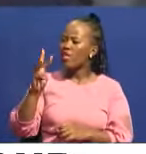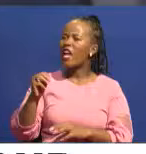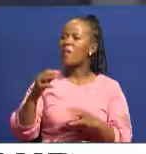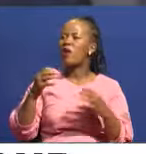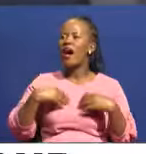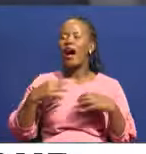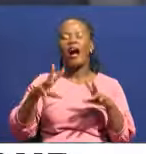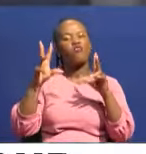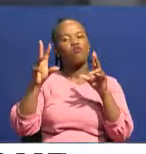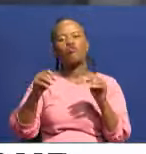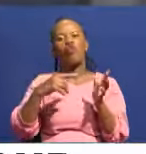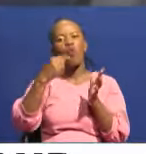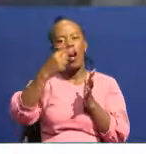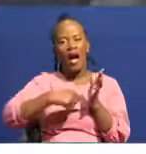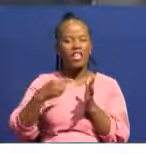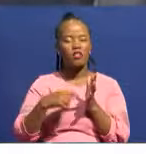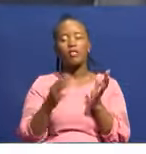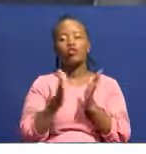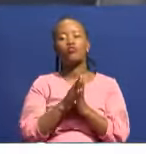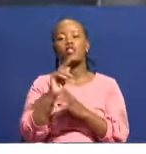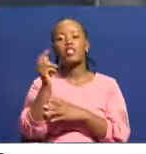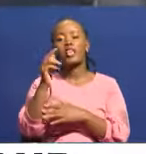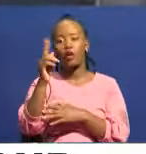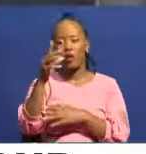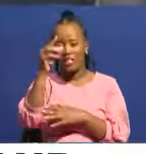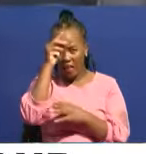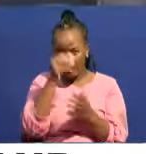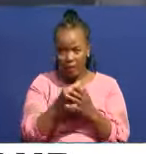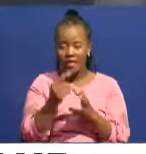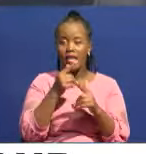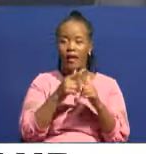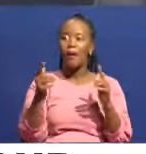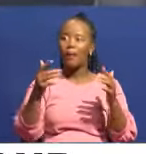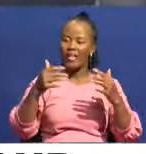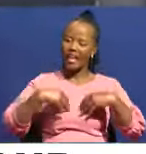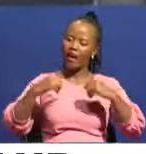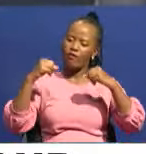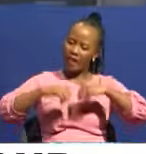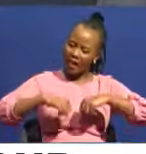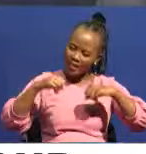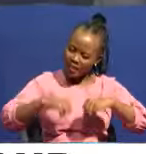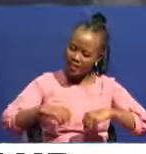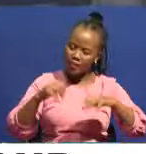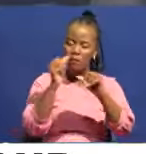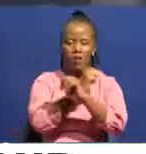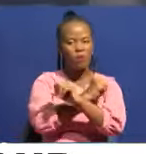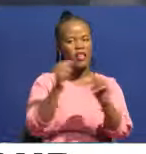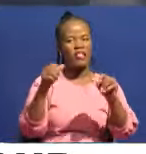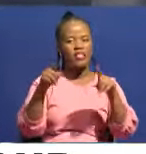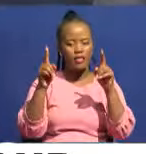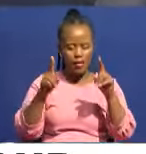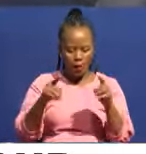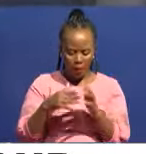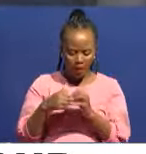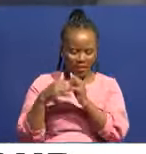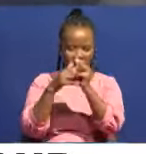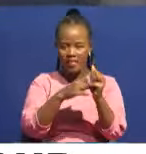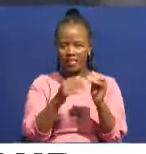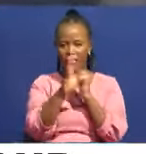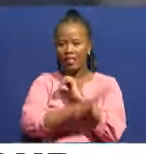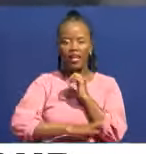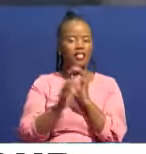na serikali ya Kenya Kwanza. Lakini tumekubaliana kwamba Mheshimiwa Rais lazima aongoze hii inji ndipo